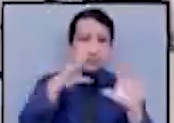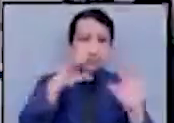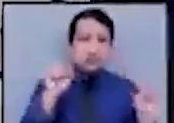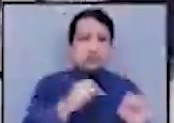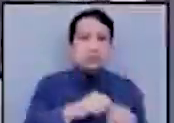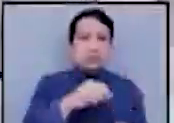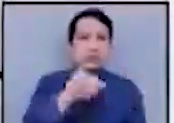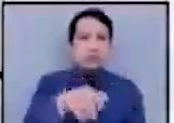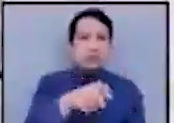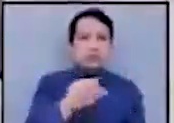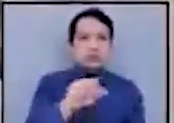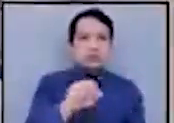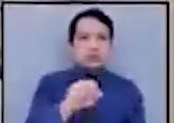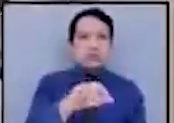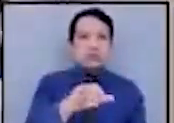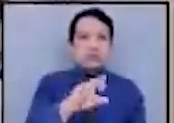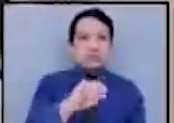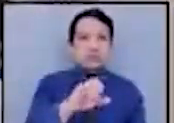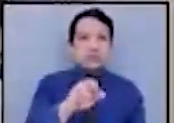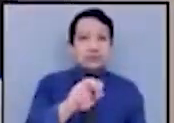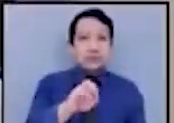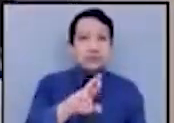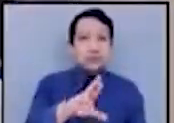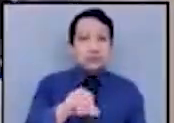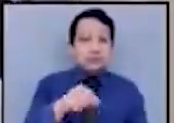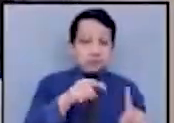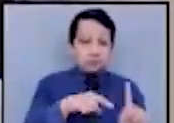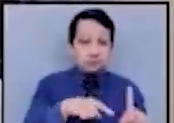Bolsonaro. Bagumat duda sa kinalabasan ng